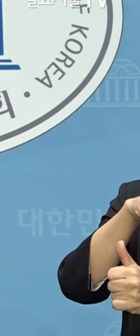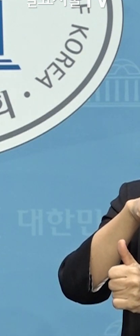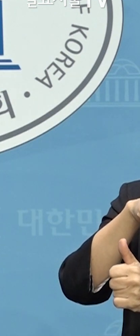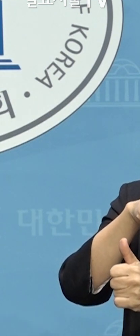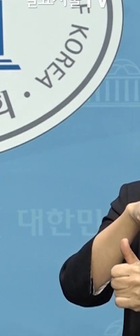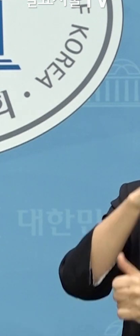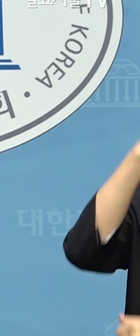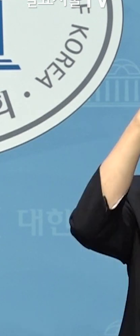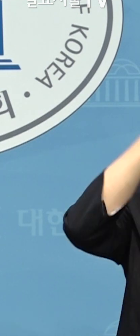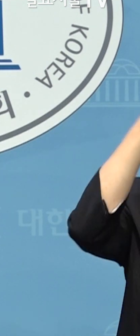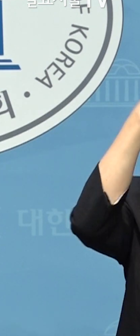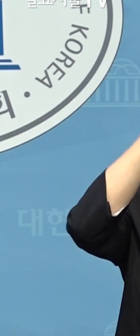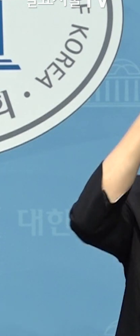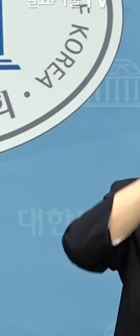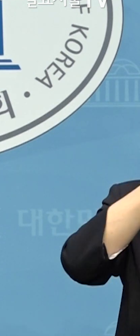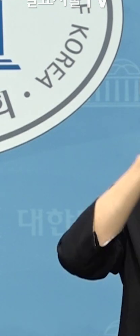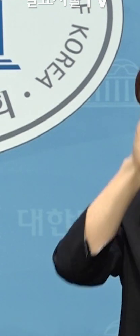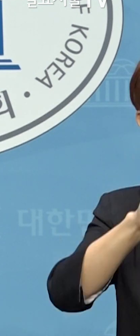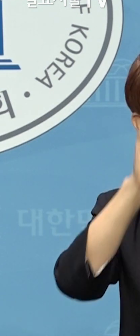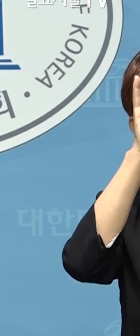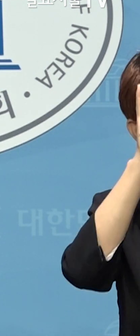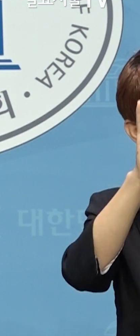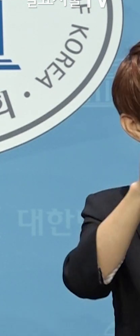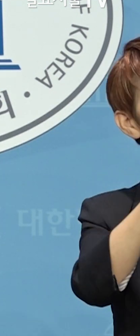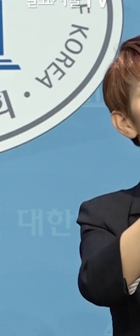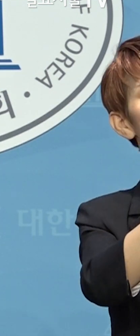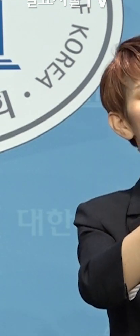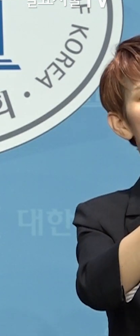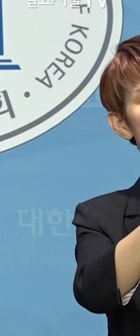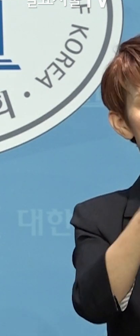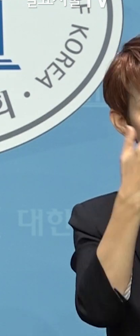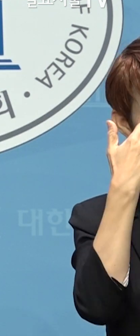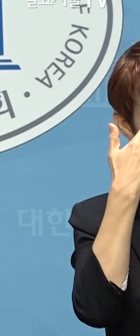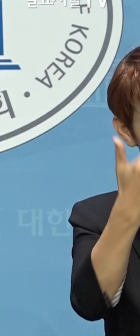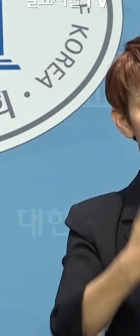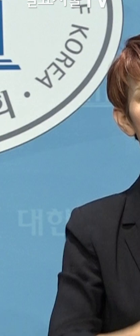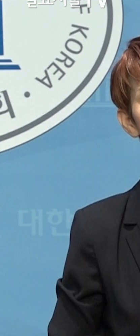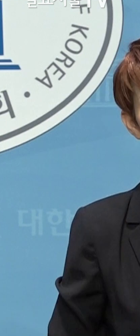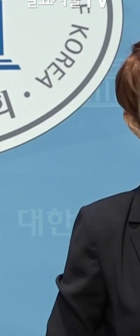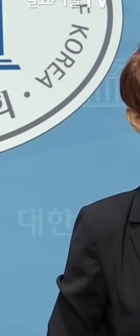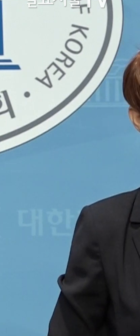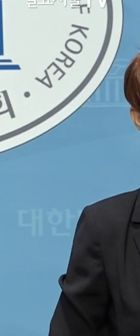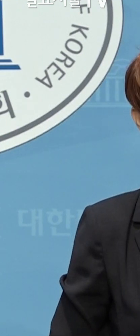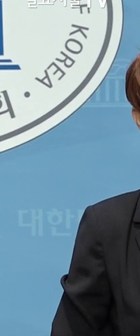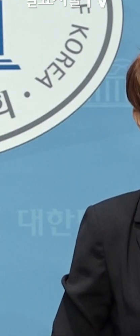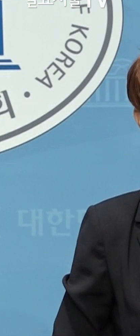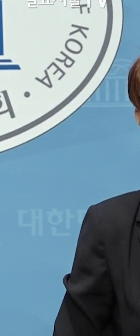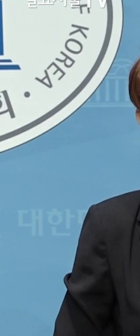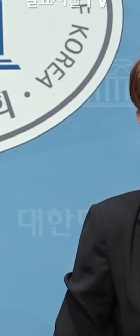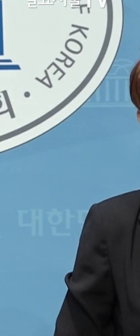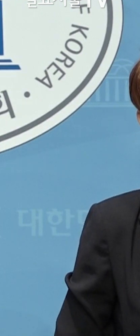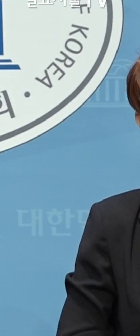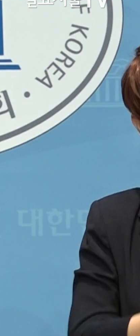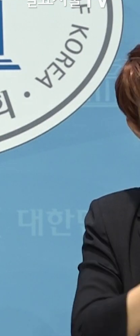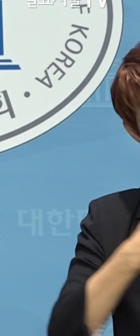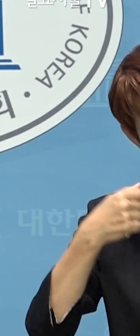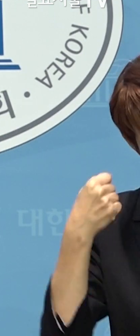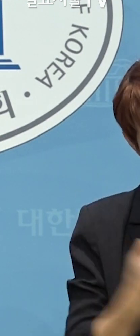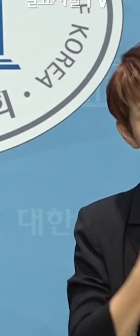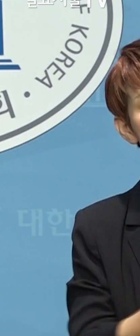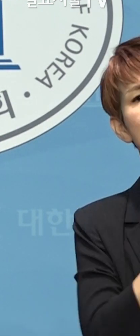무사 아니하게 인식 인식하고 있는지 똑똑히 보여주었다는 점에서 매우